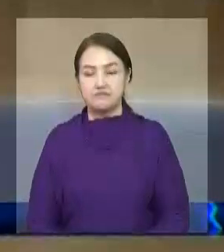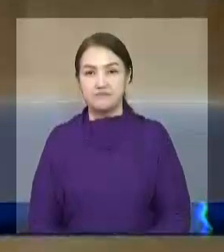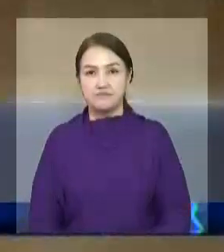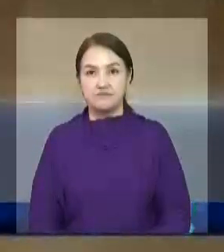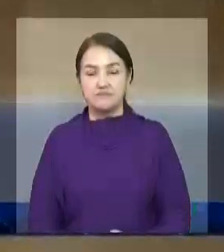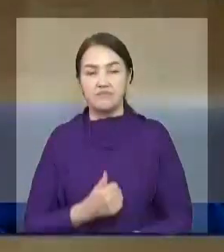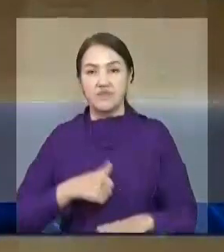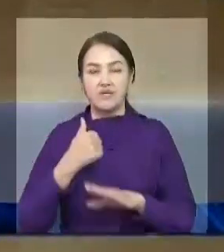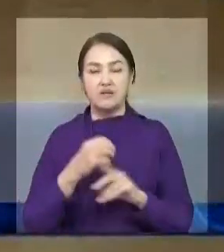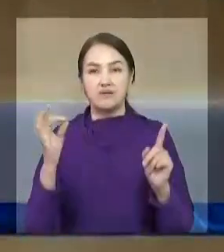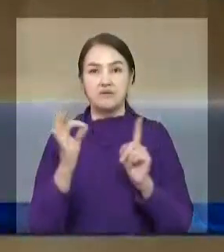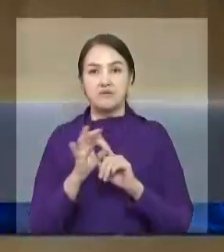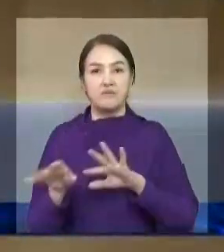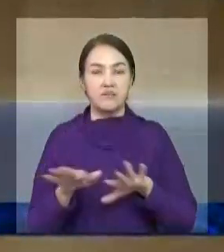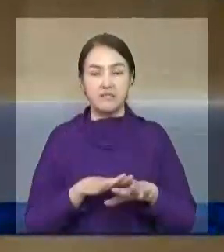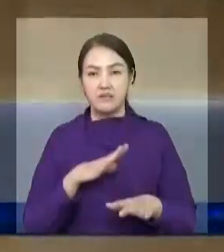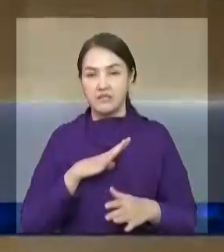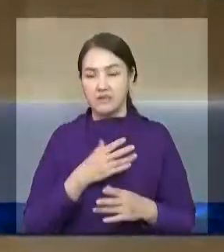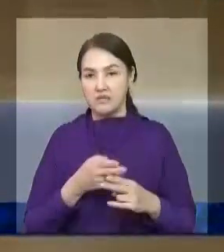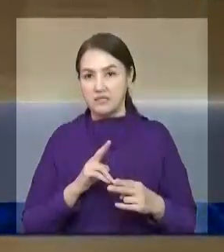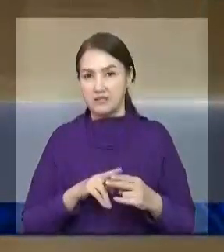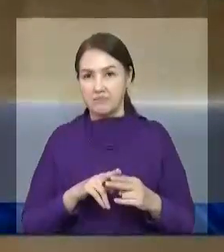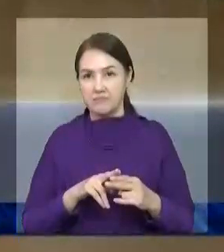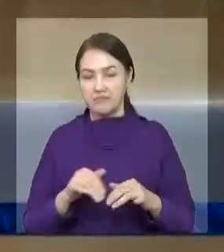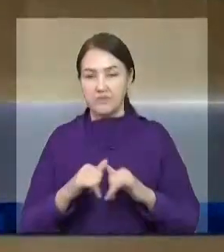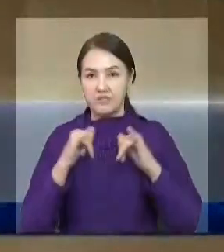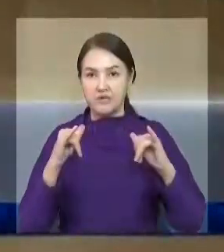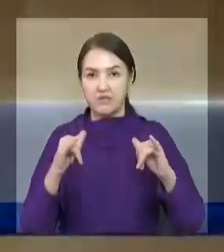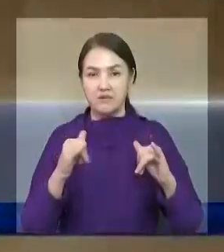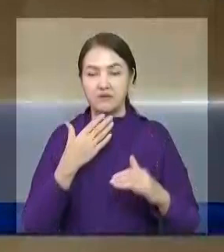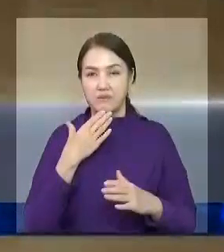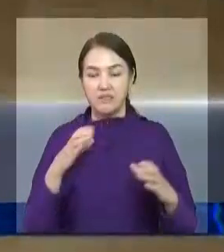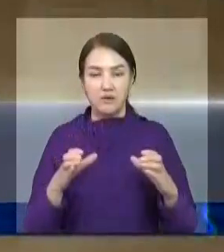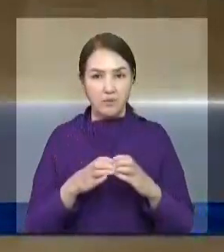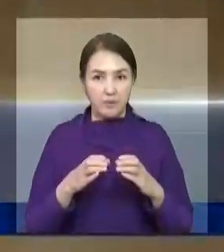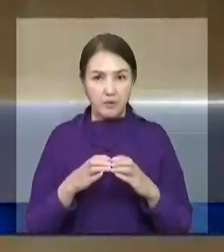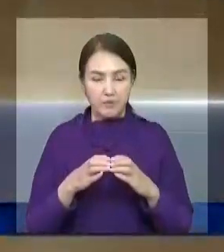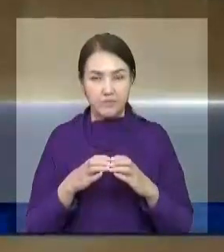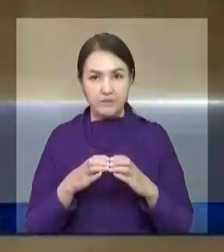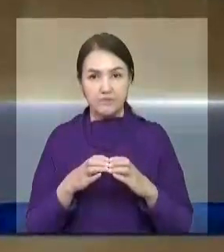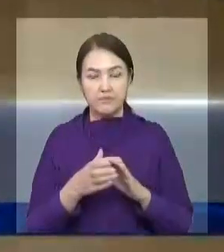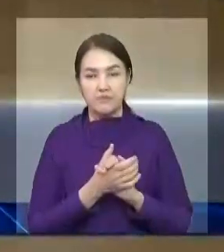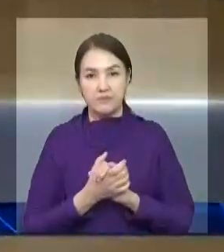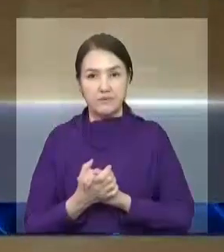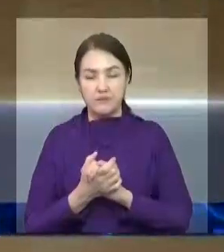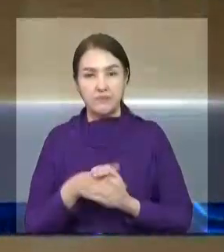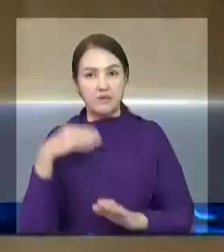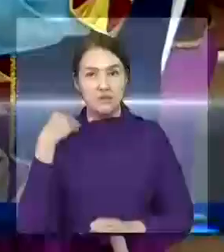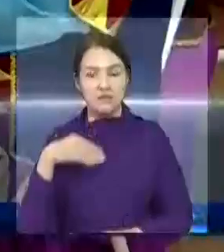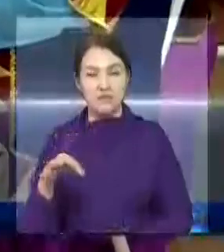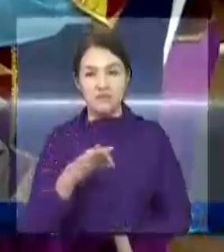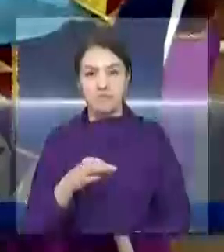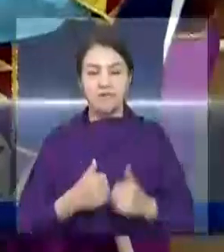Главной целью текущего мероприятия это является развитие межконфессионального и межнационального единства в Актюбинской